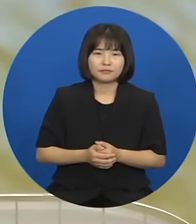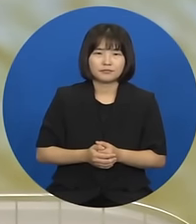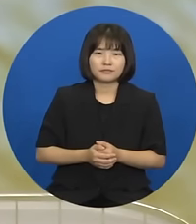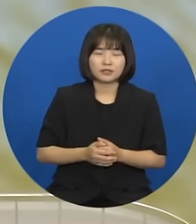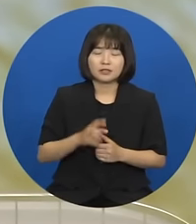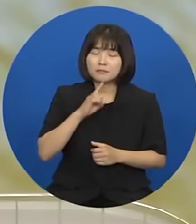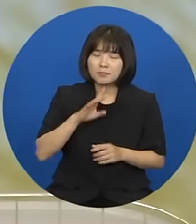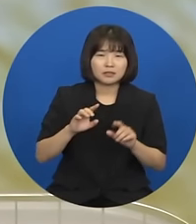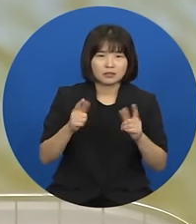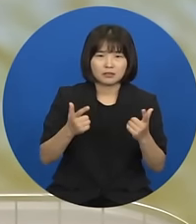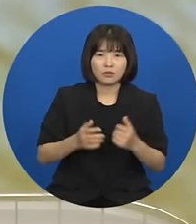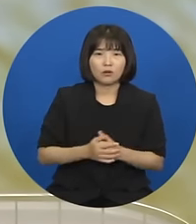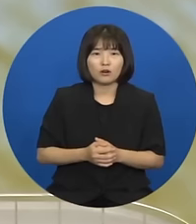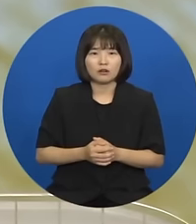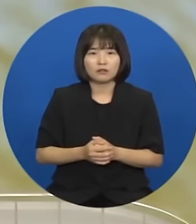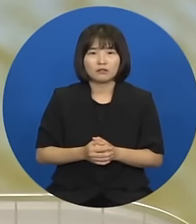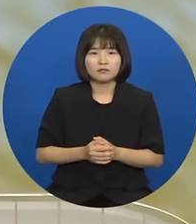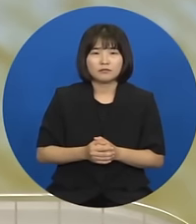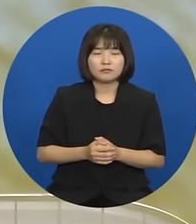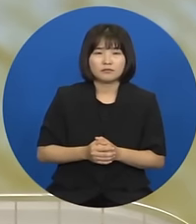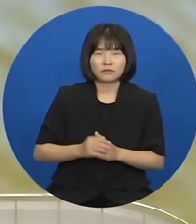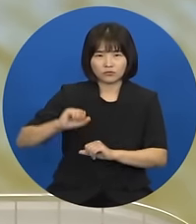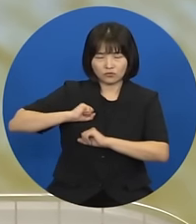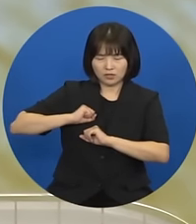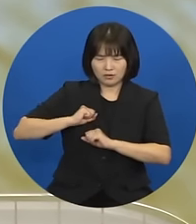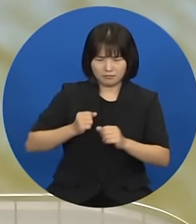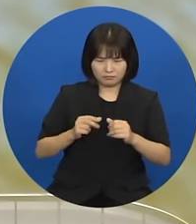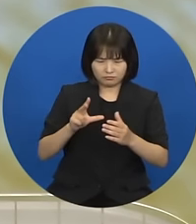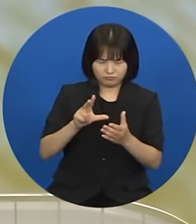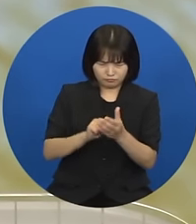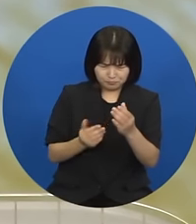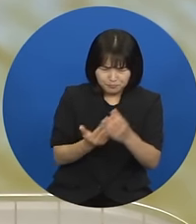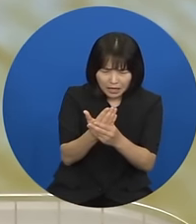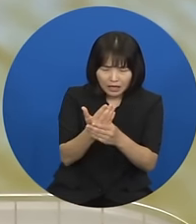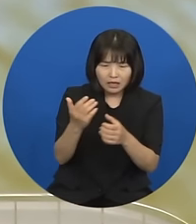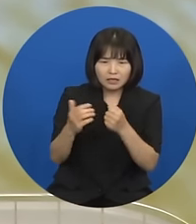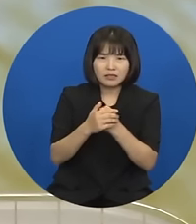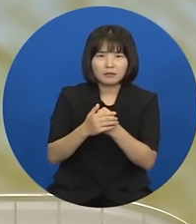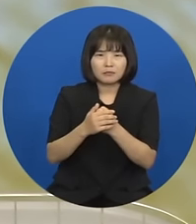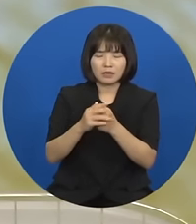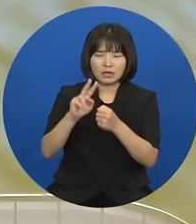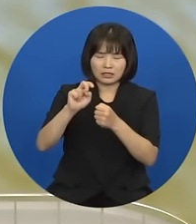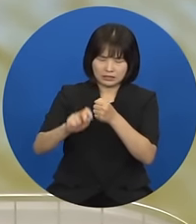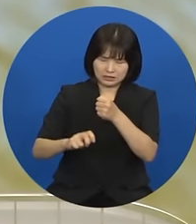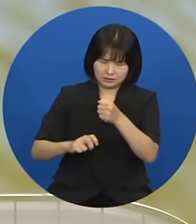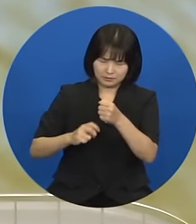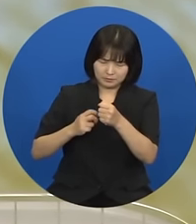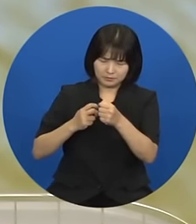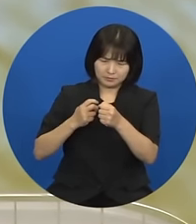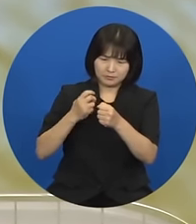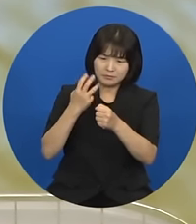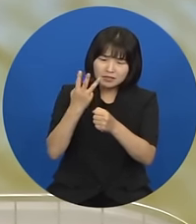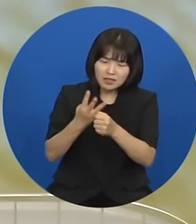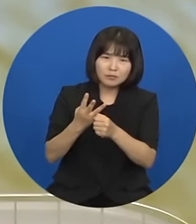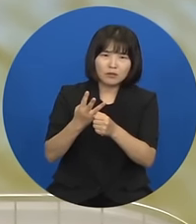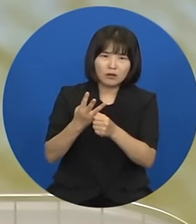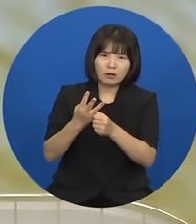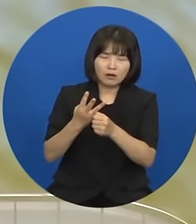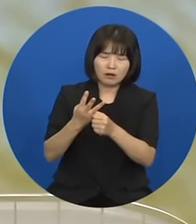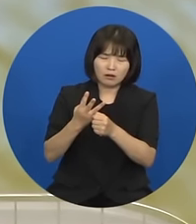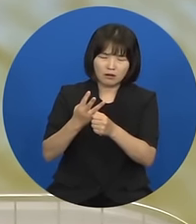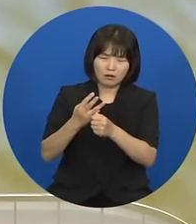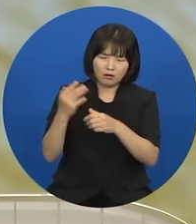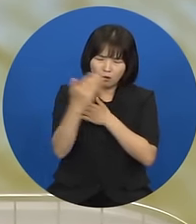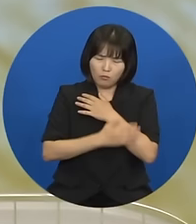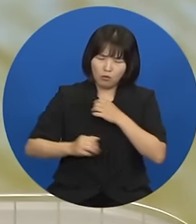아닙니다. 군대에서 사고로 23년간이나 식물인간의 상태로 누워 계시던 한